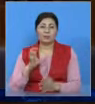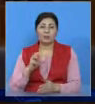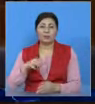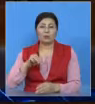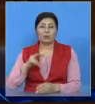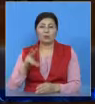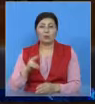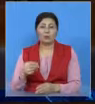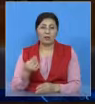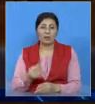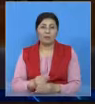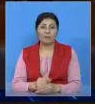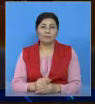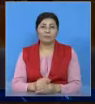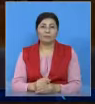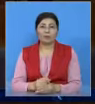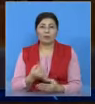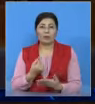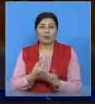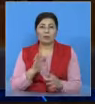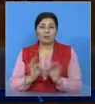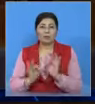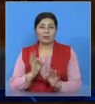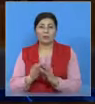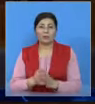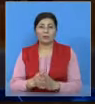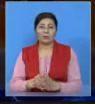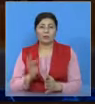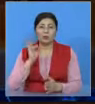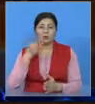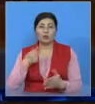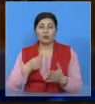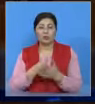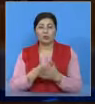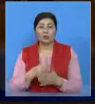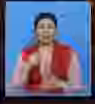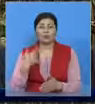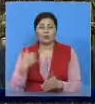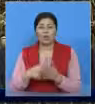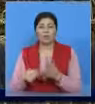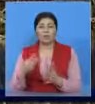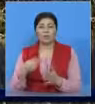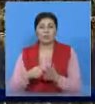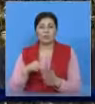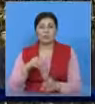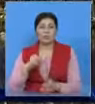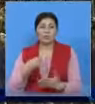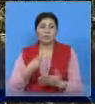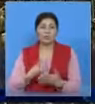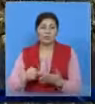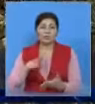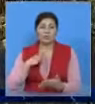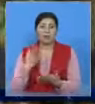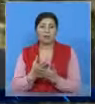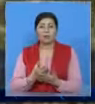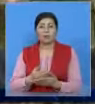арзандатылған дизель отыны бөлінді. Бағасы жаз бойы күзгі дала жұмыстарын 167 теңге құрап отыр. Сонымен бірге облыста майлы дақылдарды